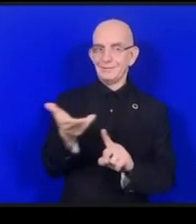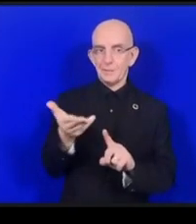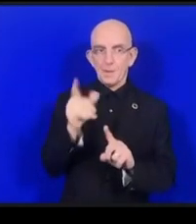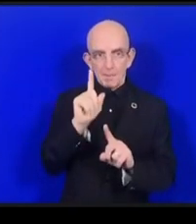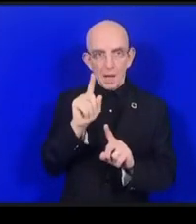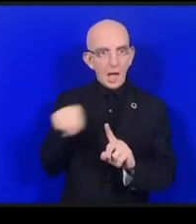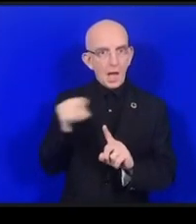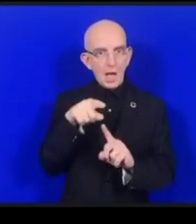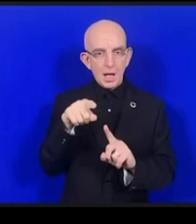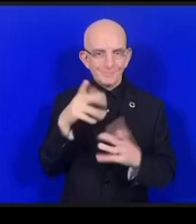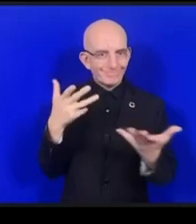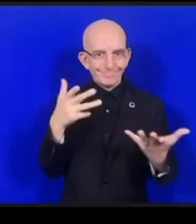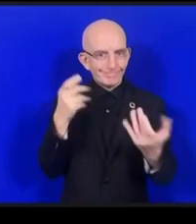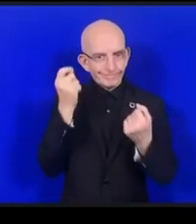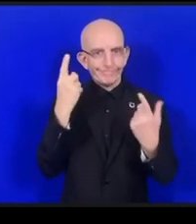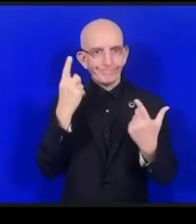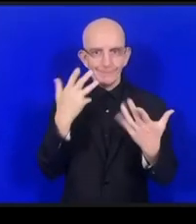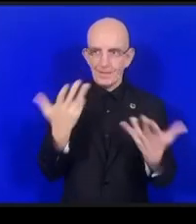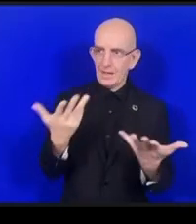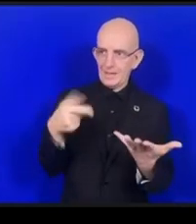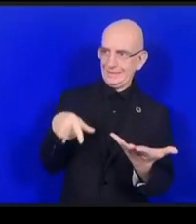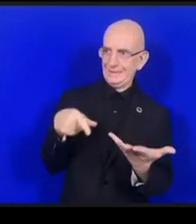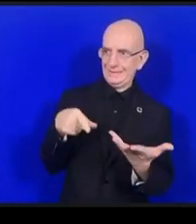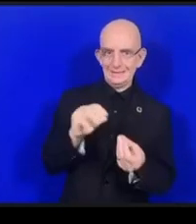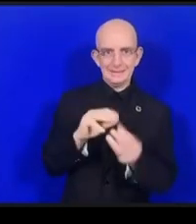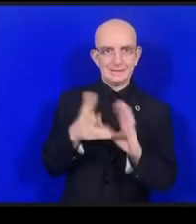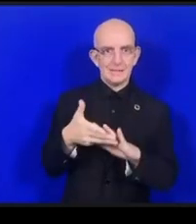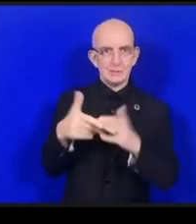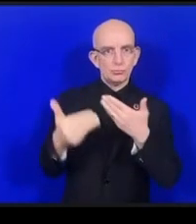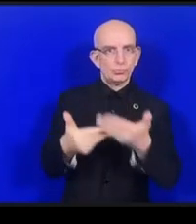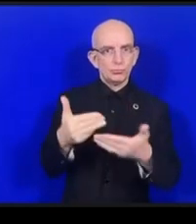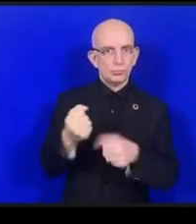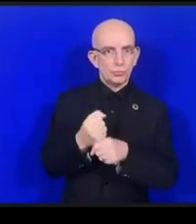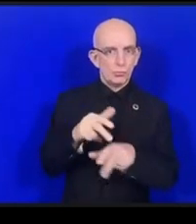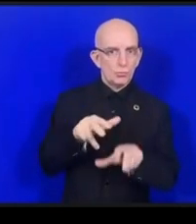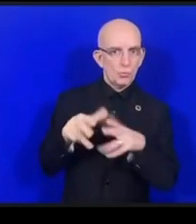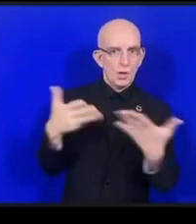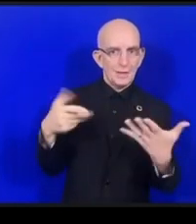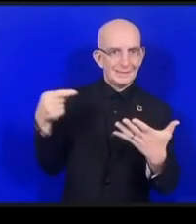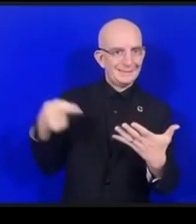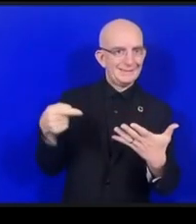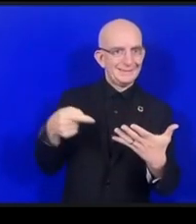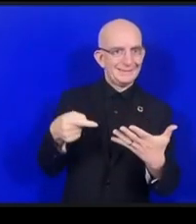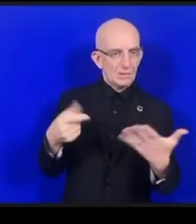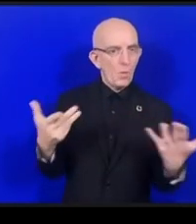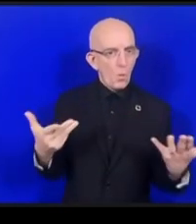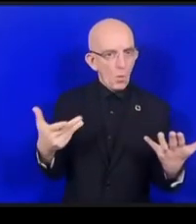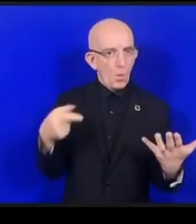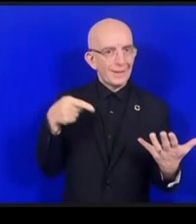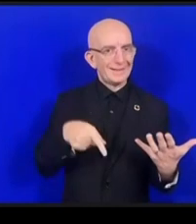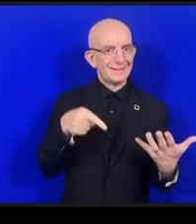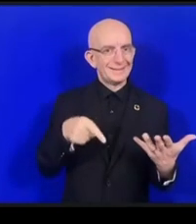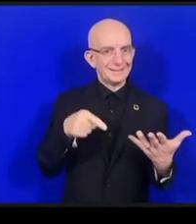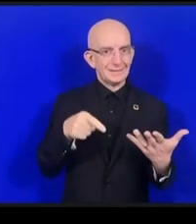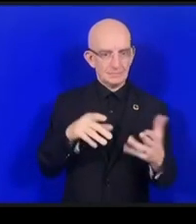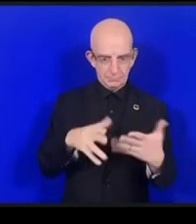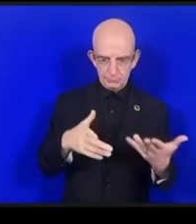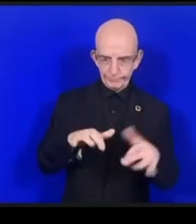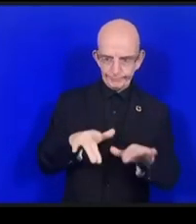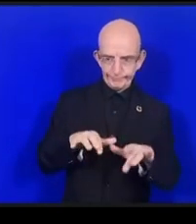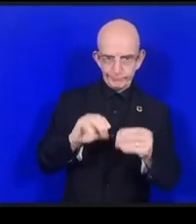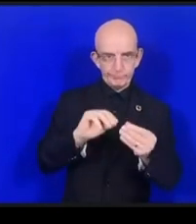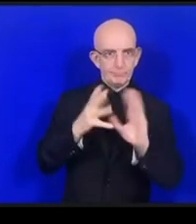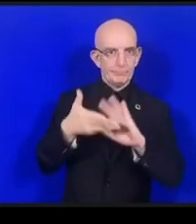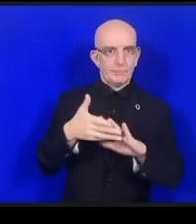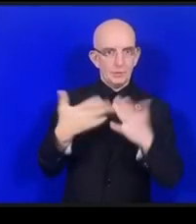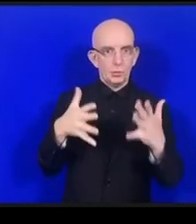понимаем кто-то из развивающих стран может не понимать как именно цинит интернет технически но мы понимаем что он влияет на